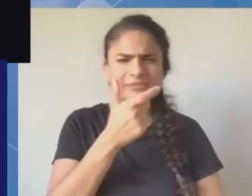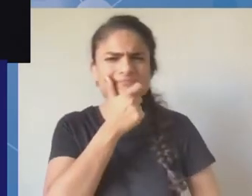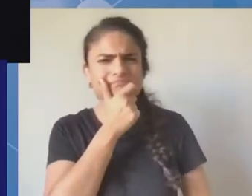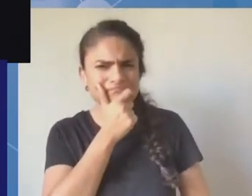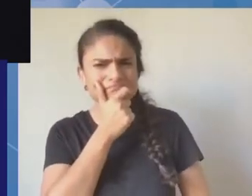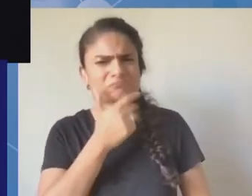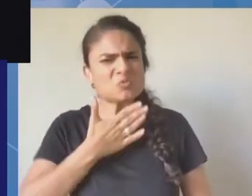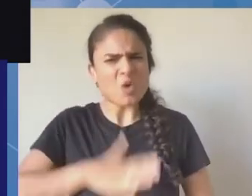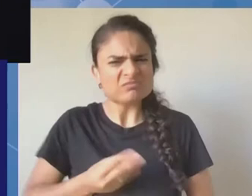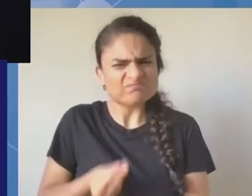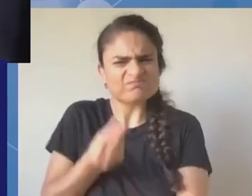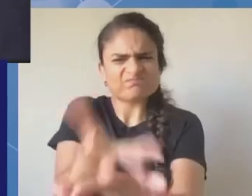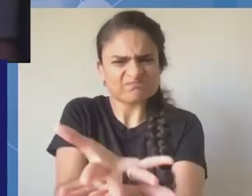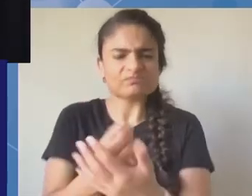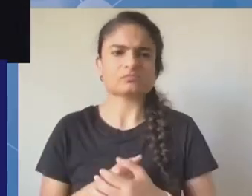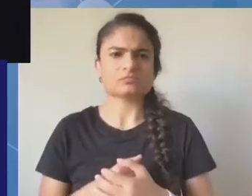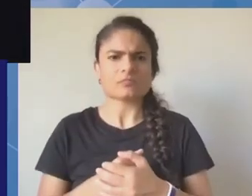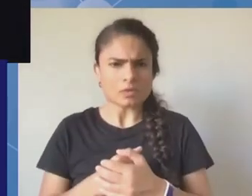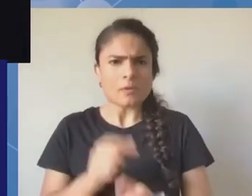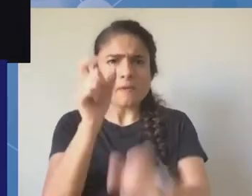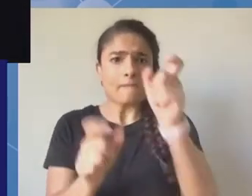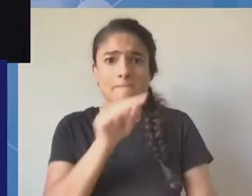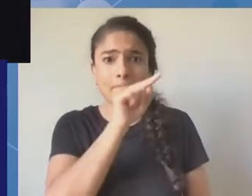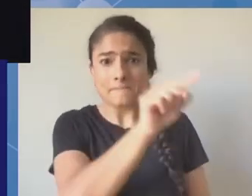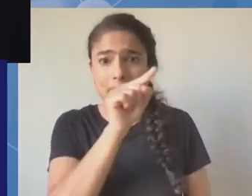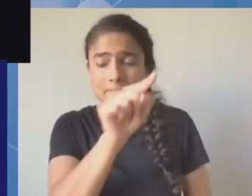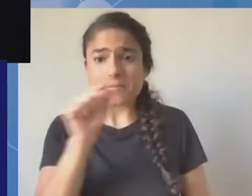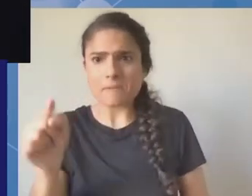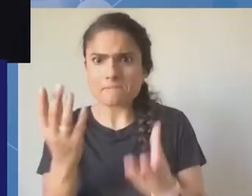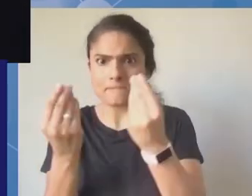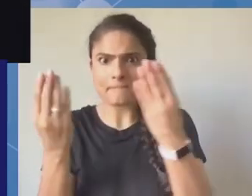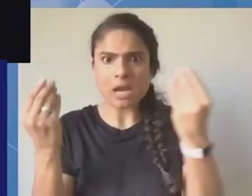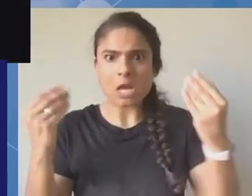关于指导那方面的做一个介绍的吧。